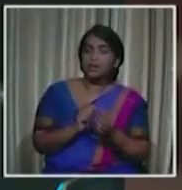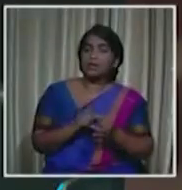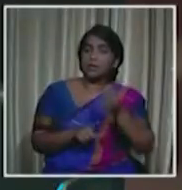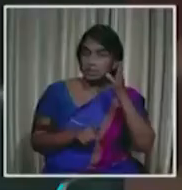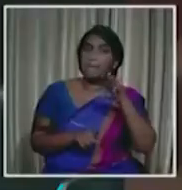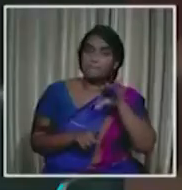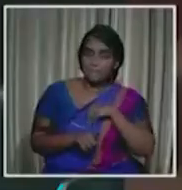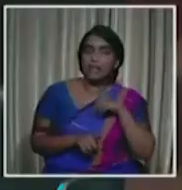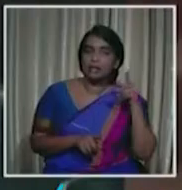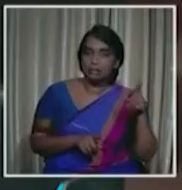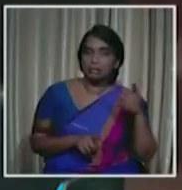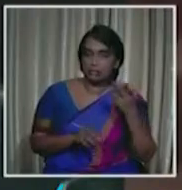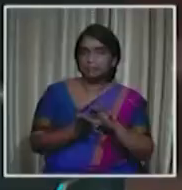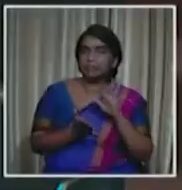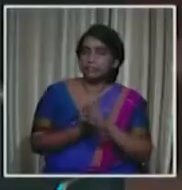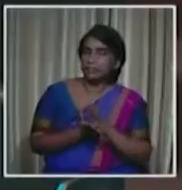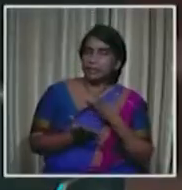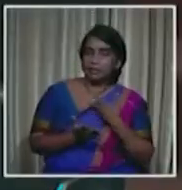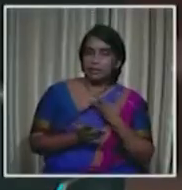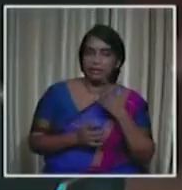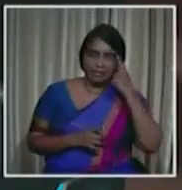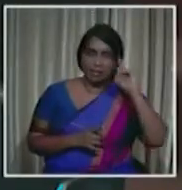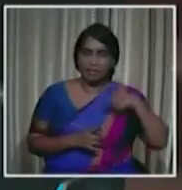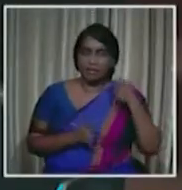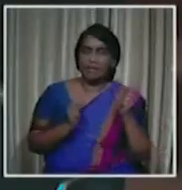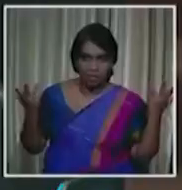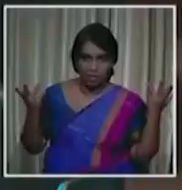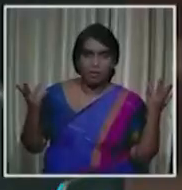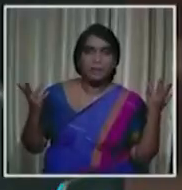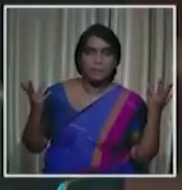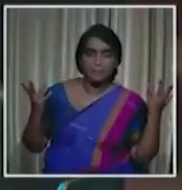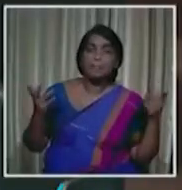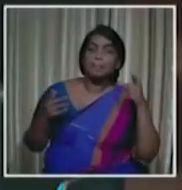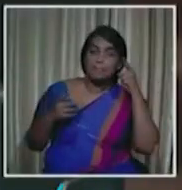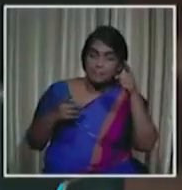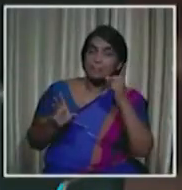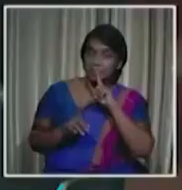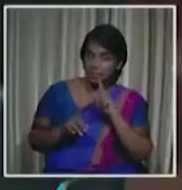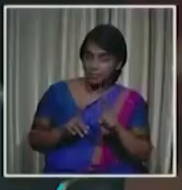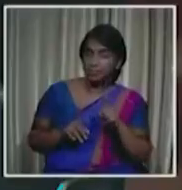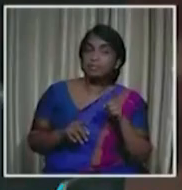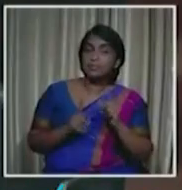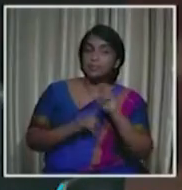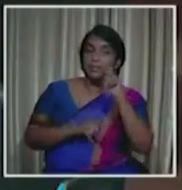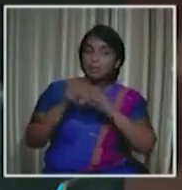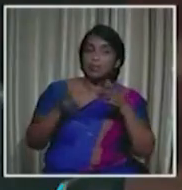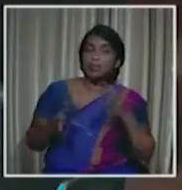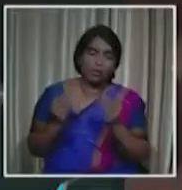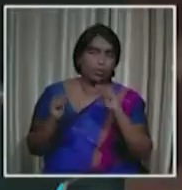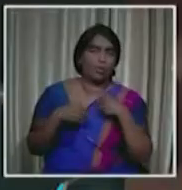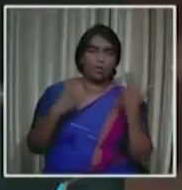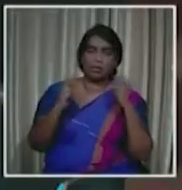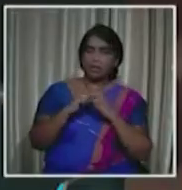ජනාධිපතිතුමා පිළිගත්තනේ ඉතුමා යම් යම් තීරණ ගත්තා හිතුවක්කාර තීරණ ඒව අපේ ගැහුවේනේ ඔබතුමා හැමතිස්සේ බදන්නේ පාර්ලිමේන්තුව විසඳුමක් දුන්නේ